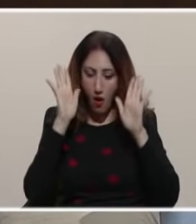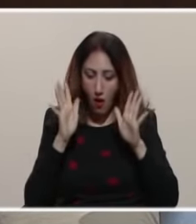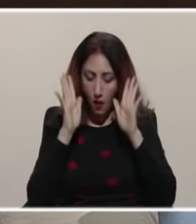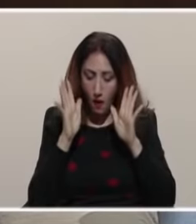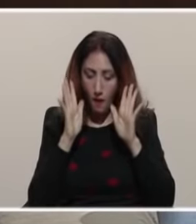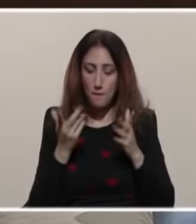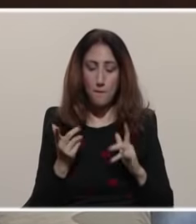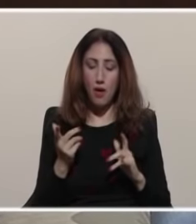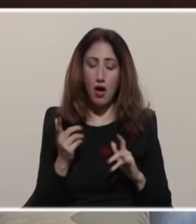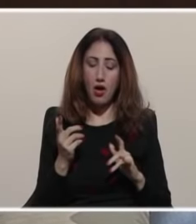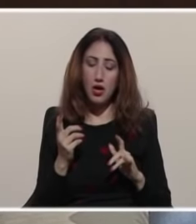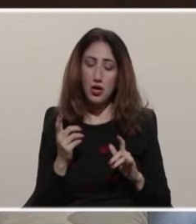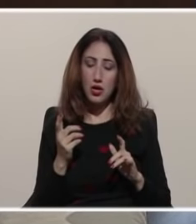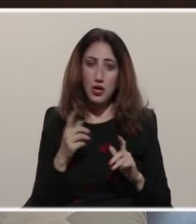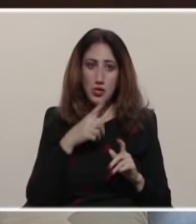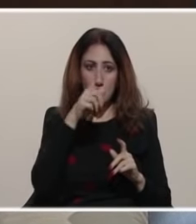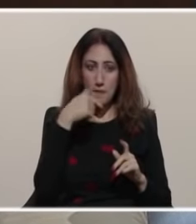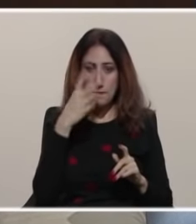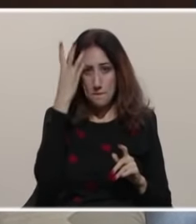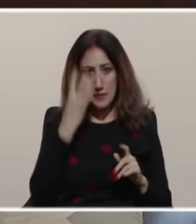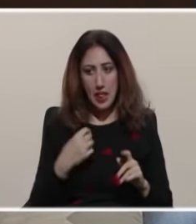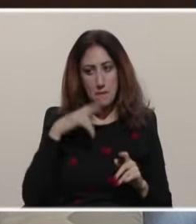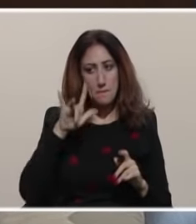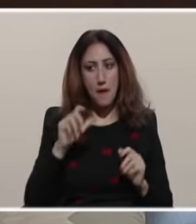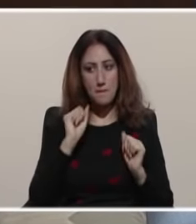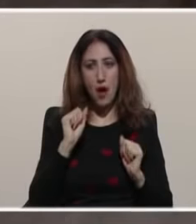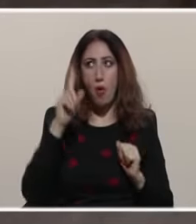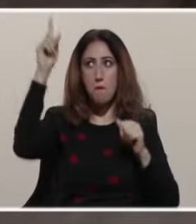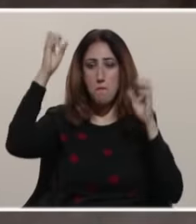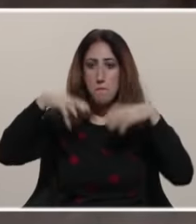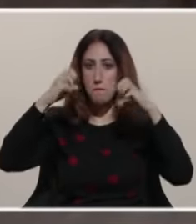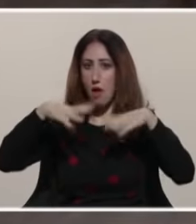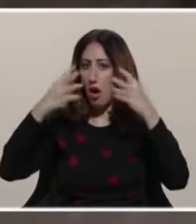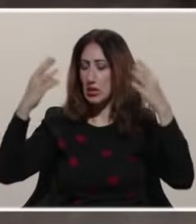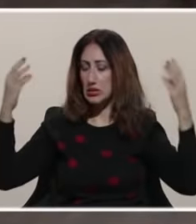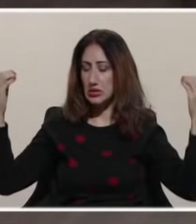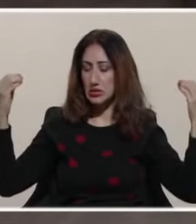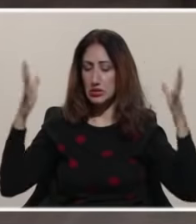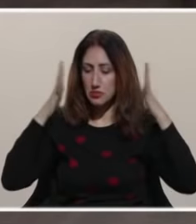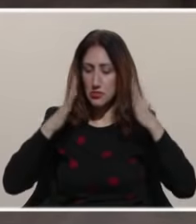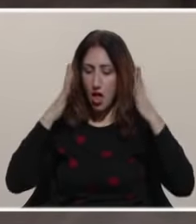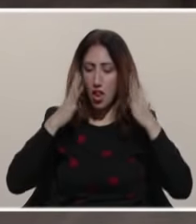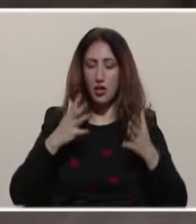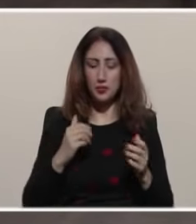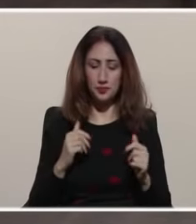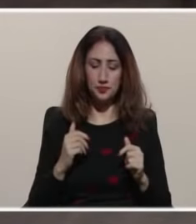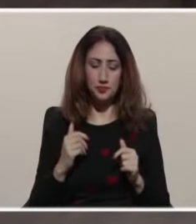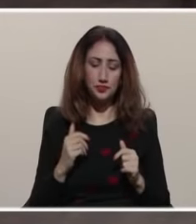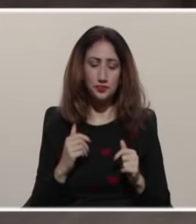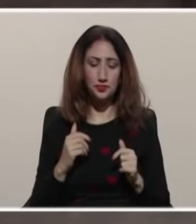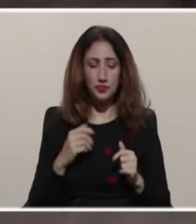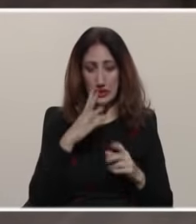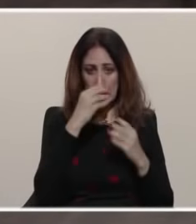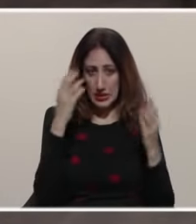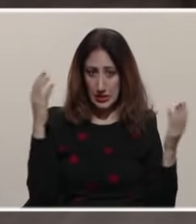أحوال. أولاً أنا بحب جداً قيام الليل وله بركات غير عادية. الساعة 2 كده بص حضرتك، أحياناً